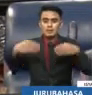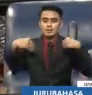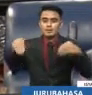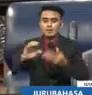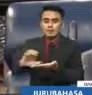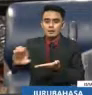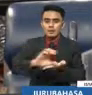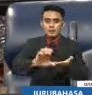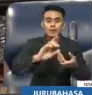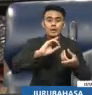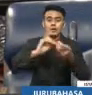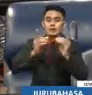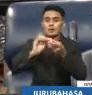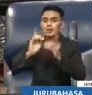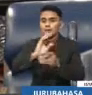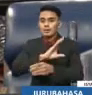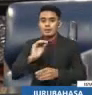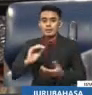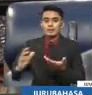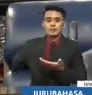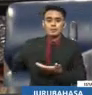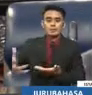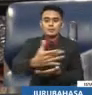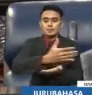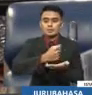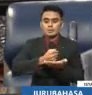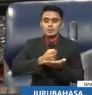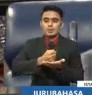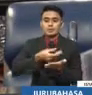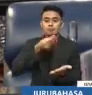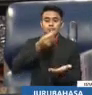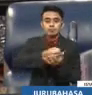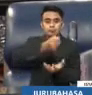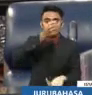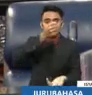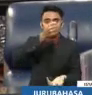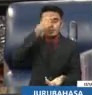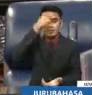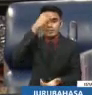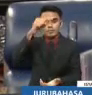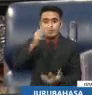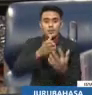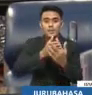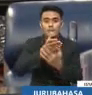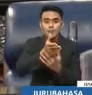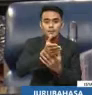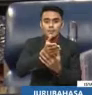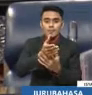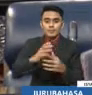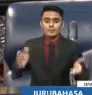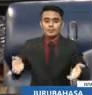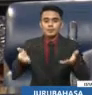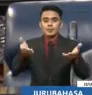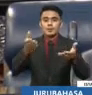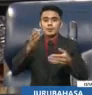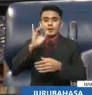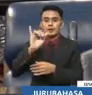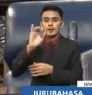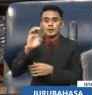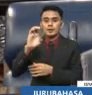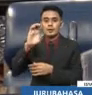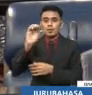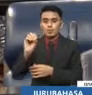dagangan aset digital serta pemulihan pemulihan dana sebagai melalui tawaran awal bursa